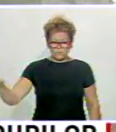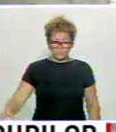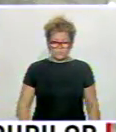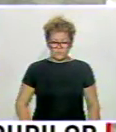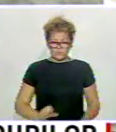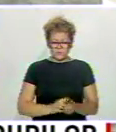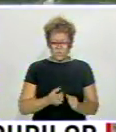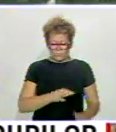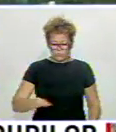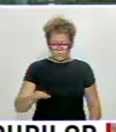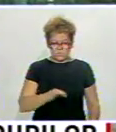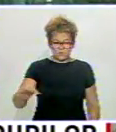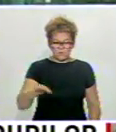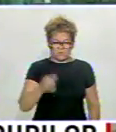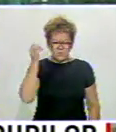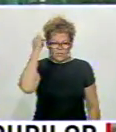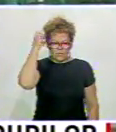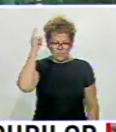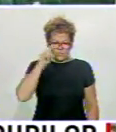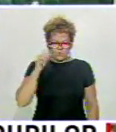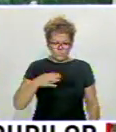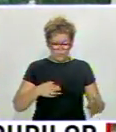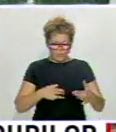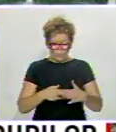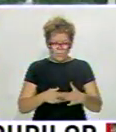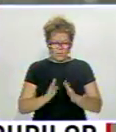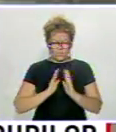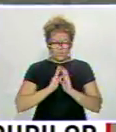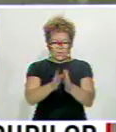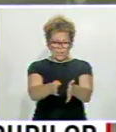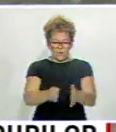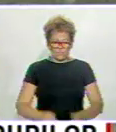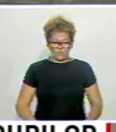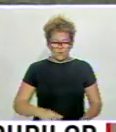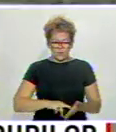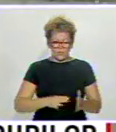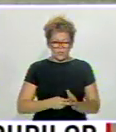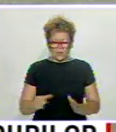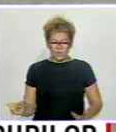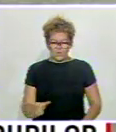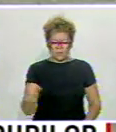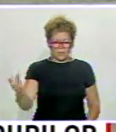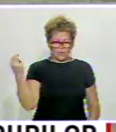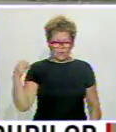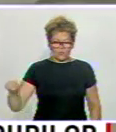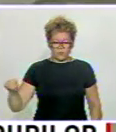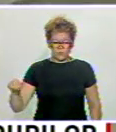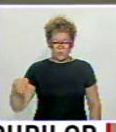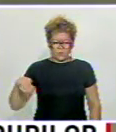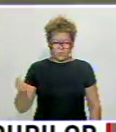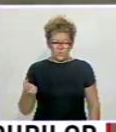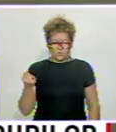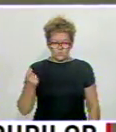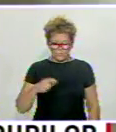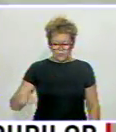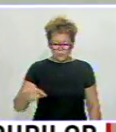trasate greșit pe asfalt, nu perpendicular pe drum, ci de-a lungul lui. Reabilitarea străzii de 800 de metri și 12 treceri de